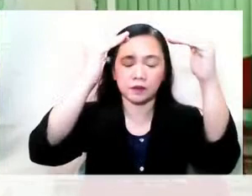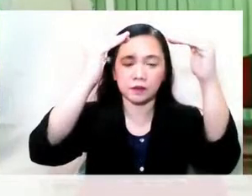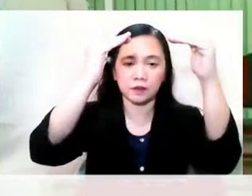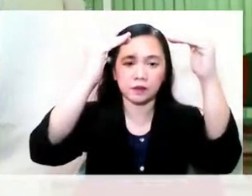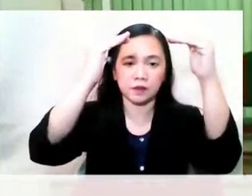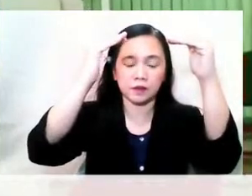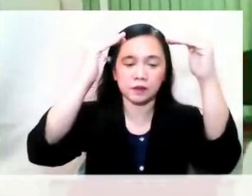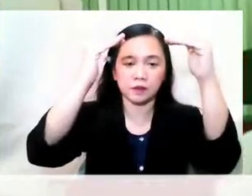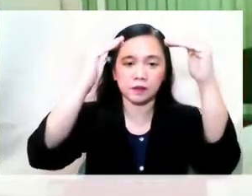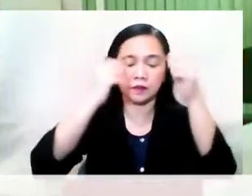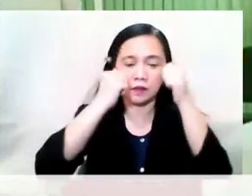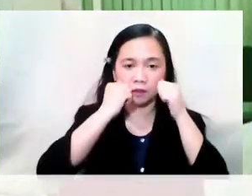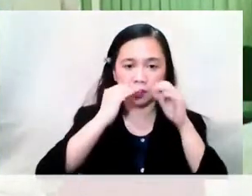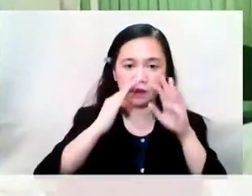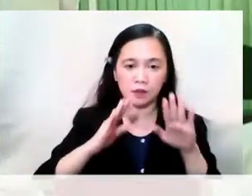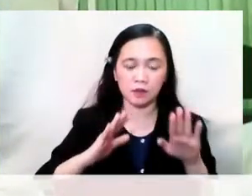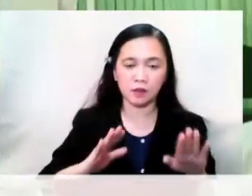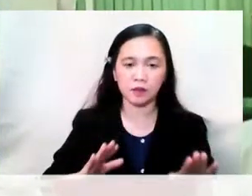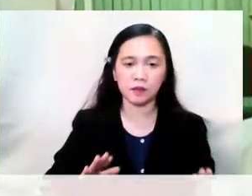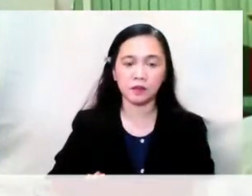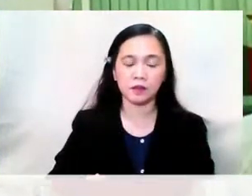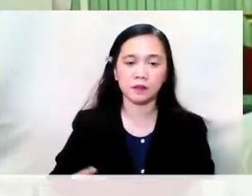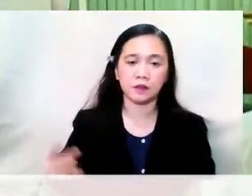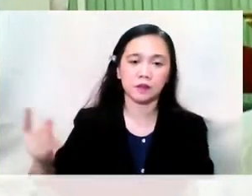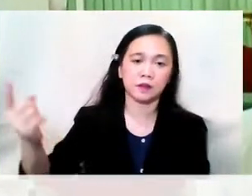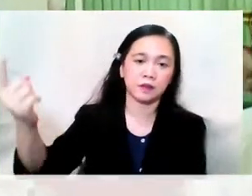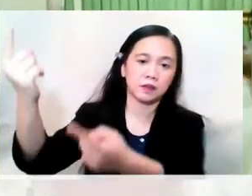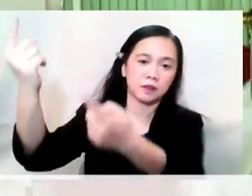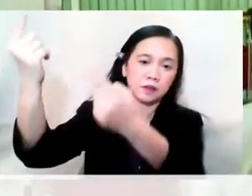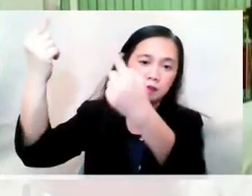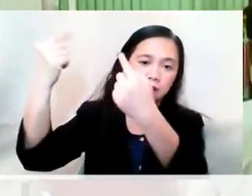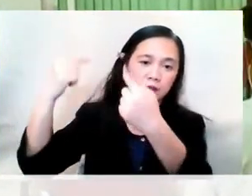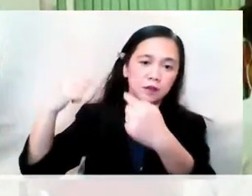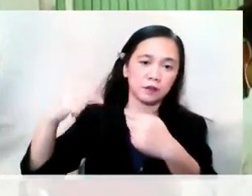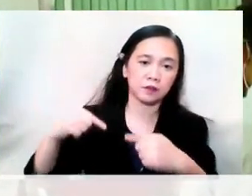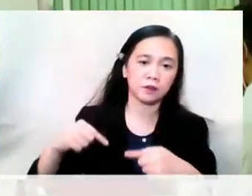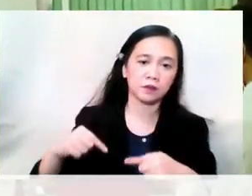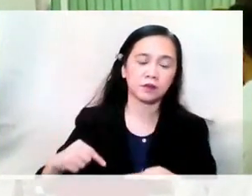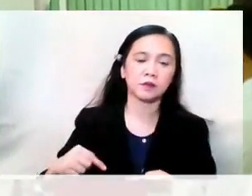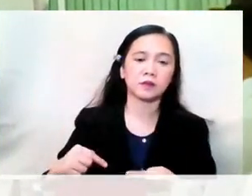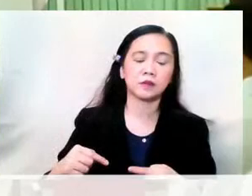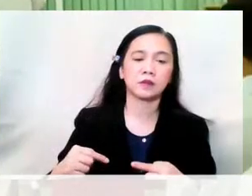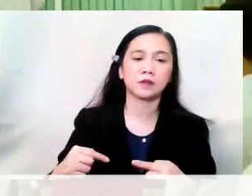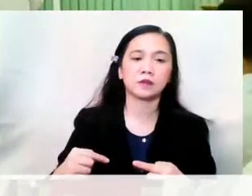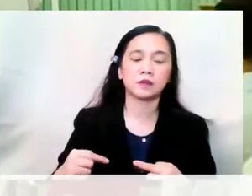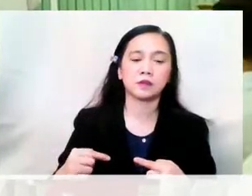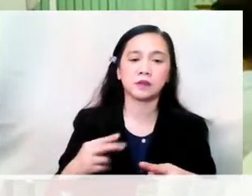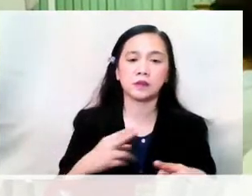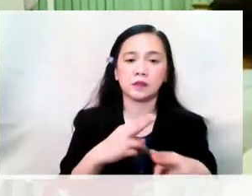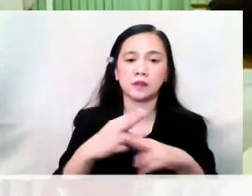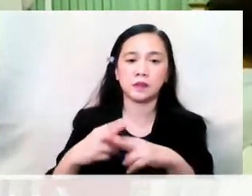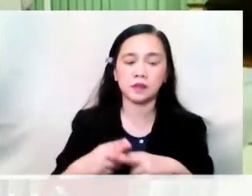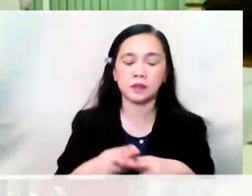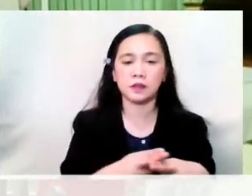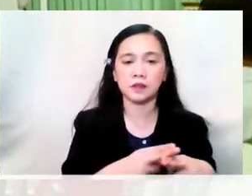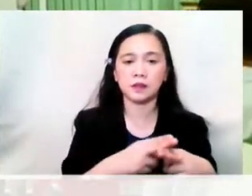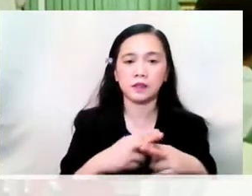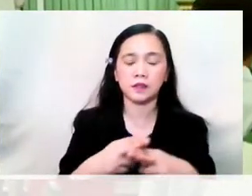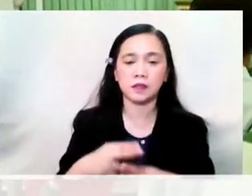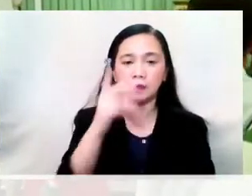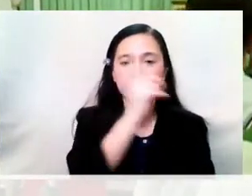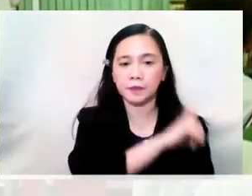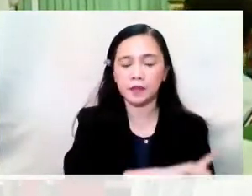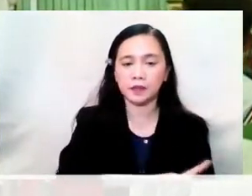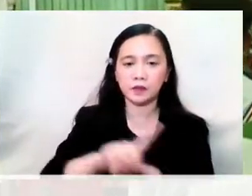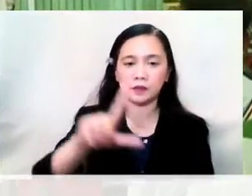kaitaasan, inagpala ang naparirito sa ngalan